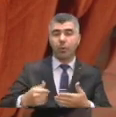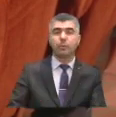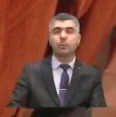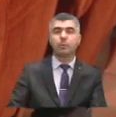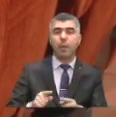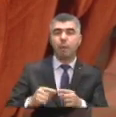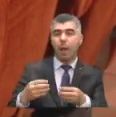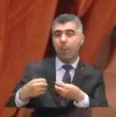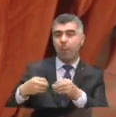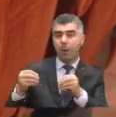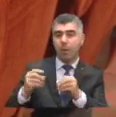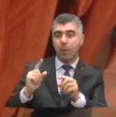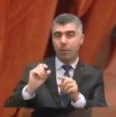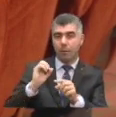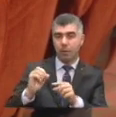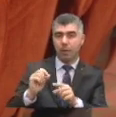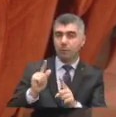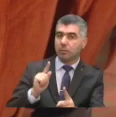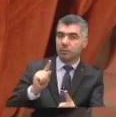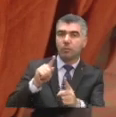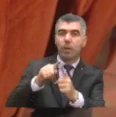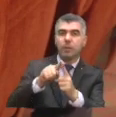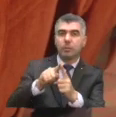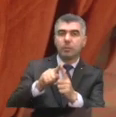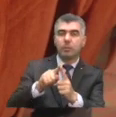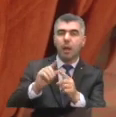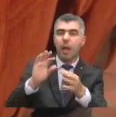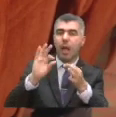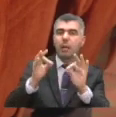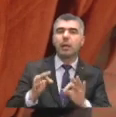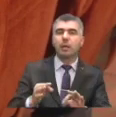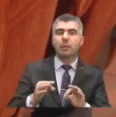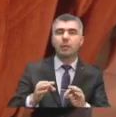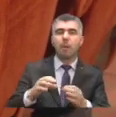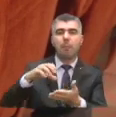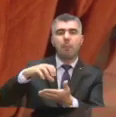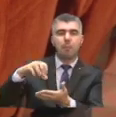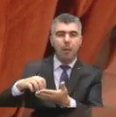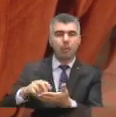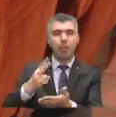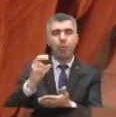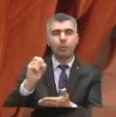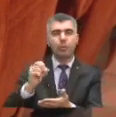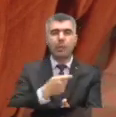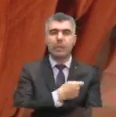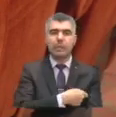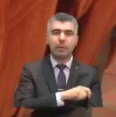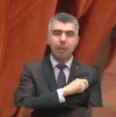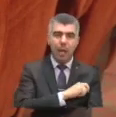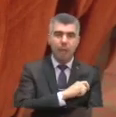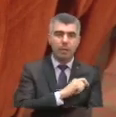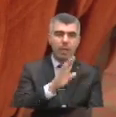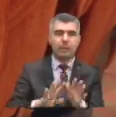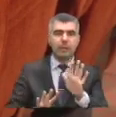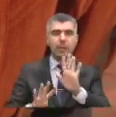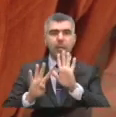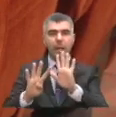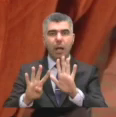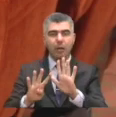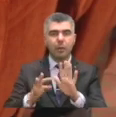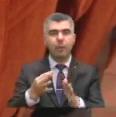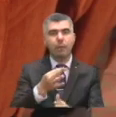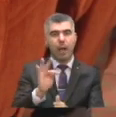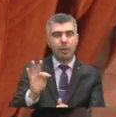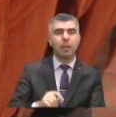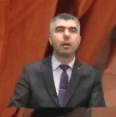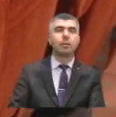الصادرات ديالنا موجهه لعدد ديال البلدان، 20% اسبانيا، 21% 19% فرنسا،